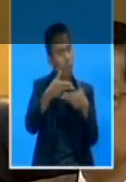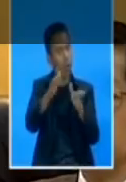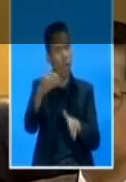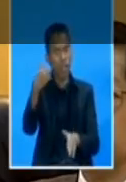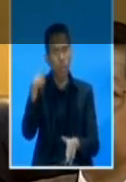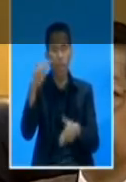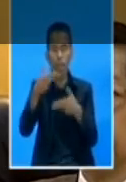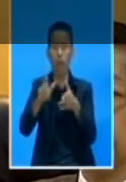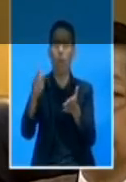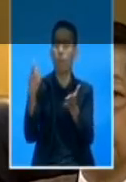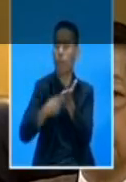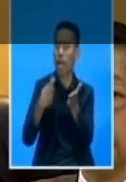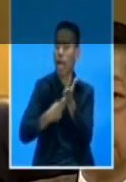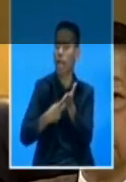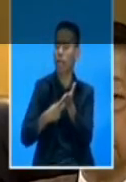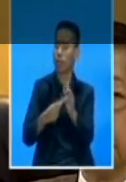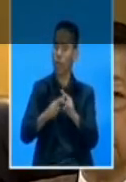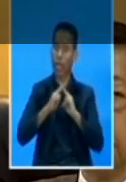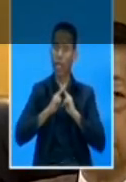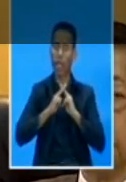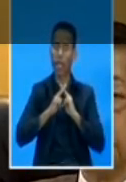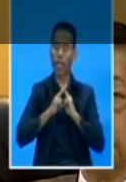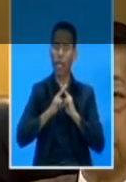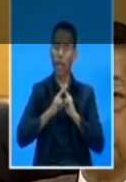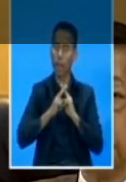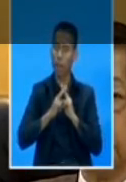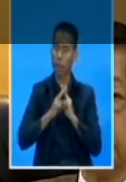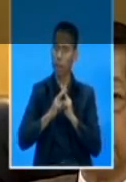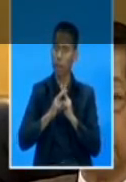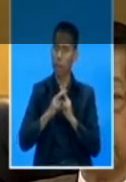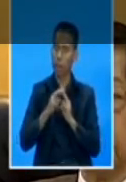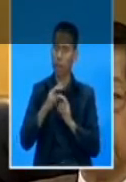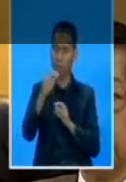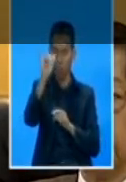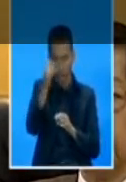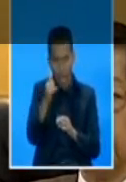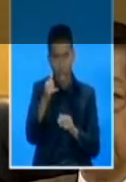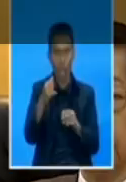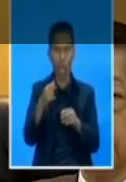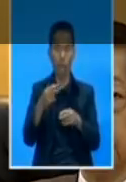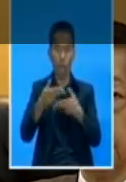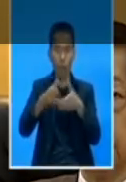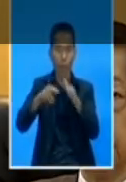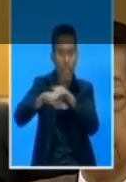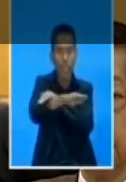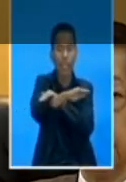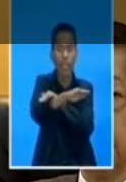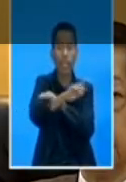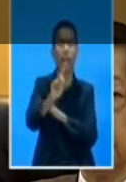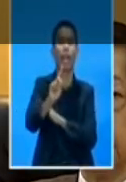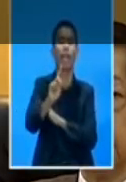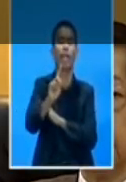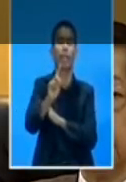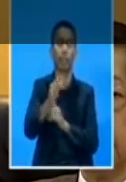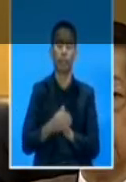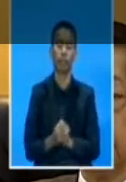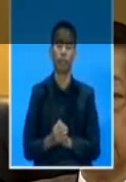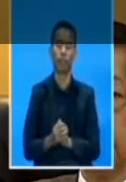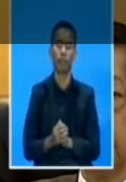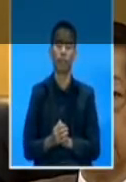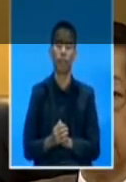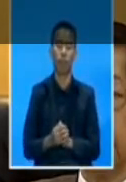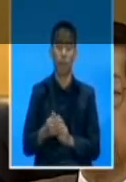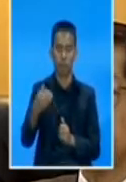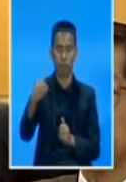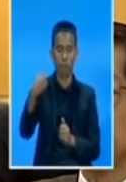ในการประกันตัวก็คือความเสี่ยงว่าเขาจะหนีไหมถ้าเขาไม่หนีเราปล่อยบางราย